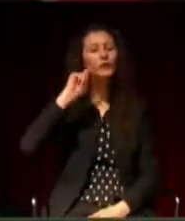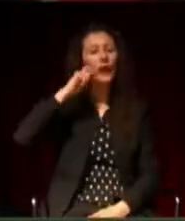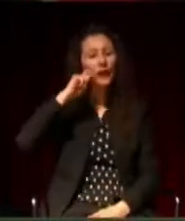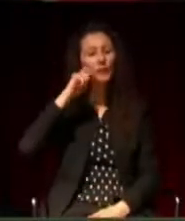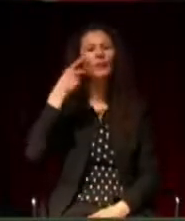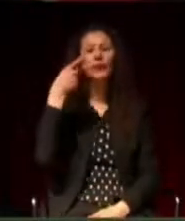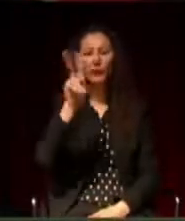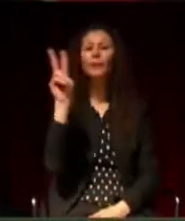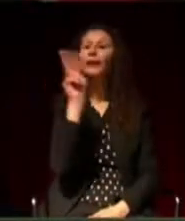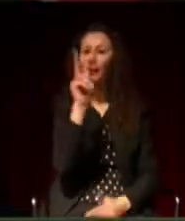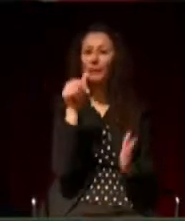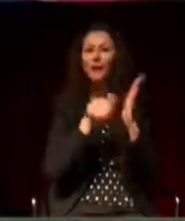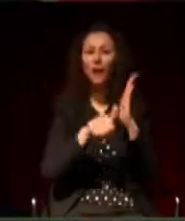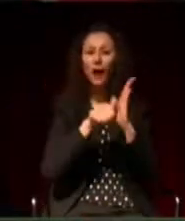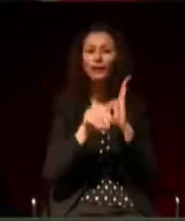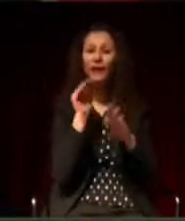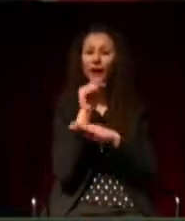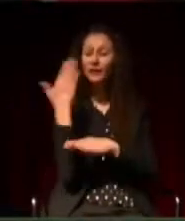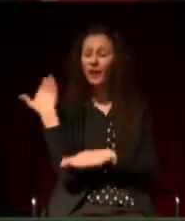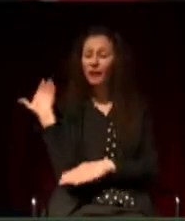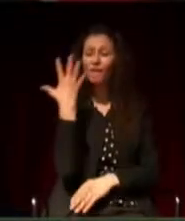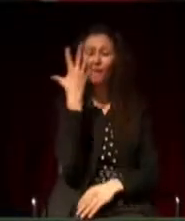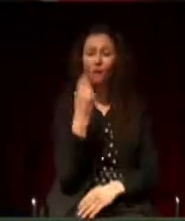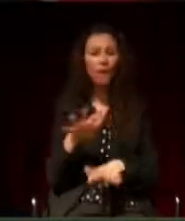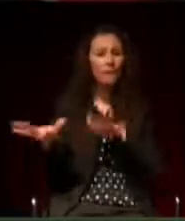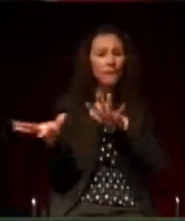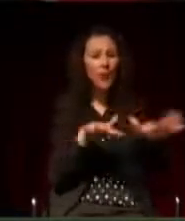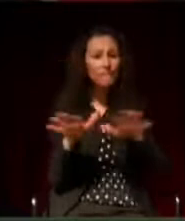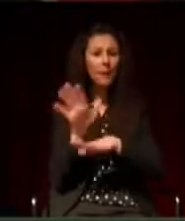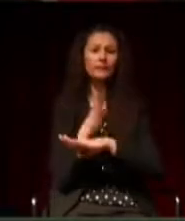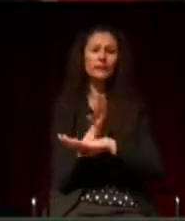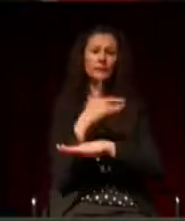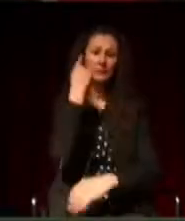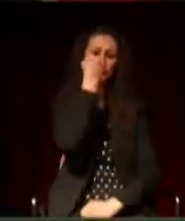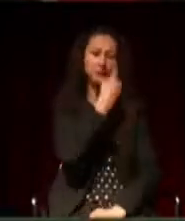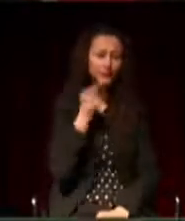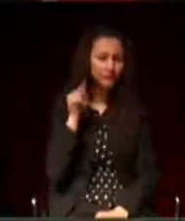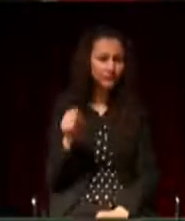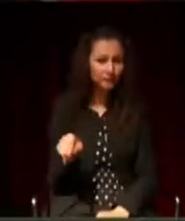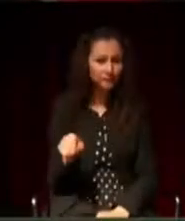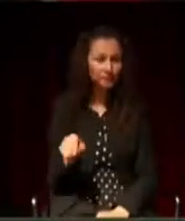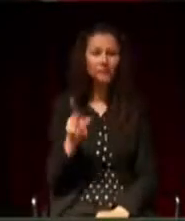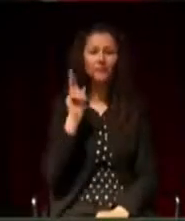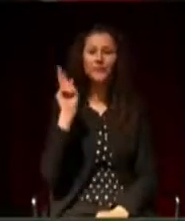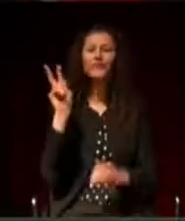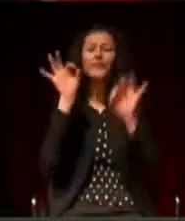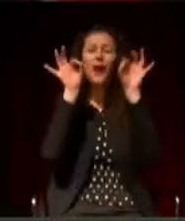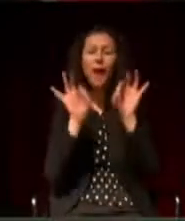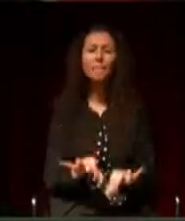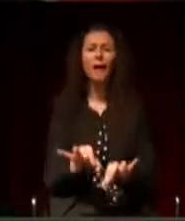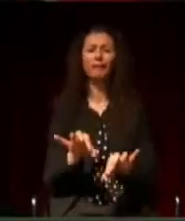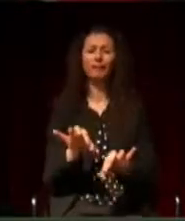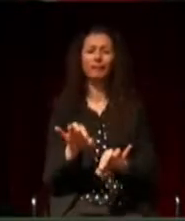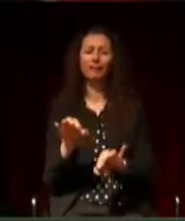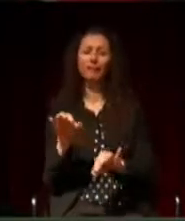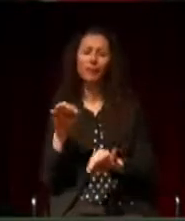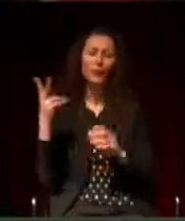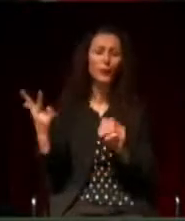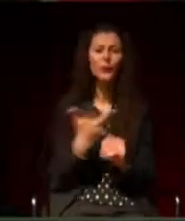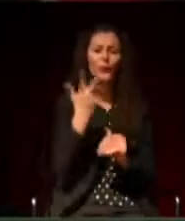30 Ekim 2020 tarihinde yaşanan deprem sebebiyle siz hemen rol aldınız